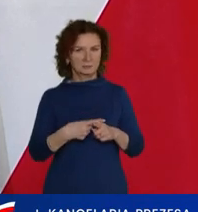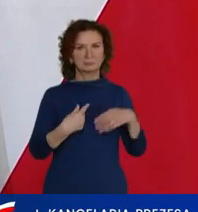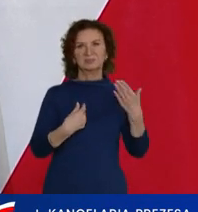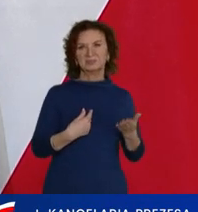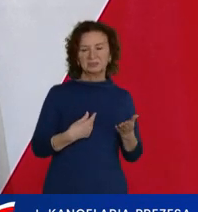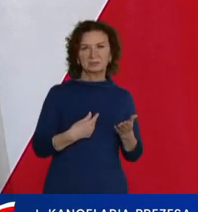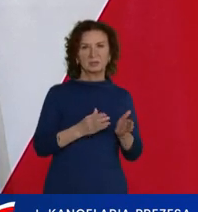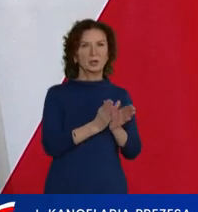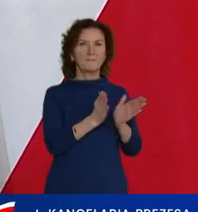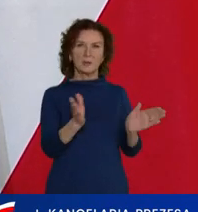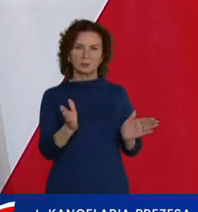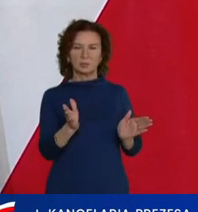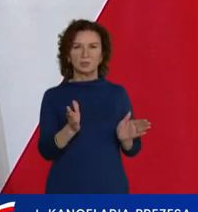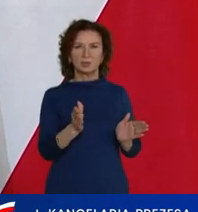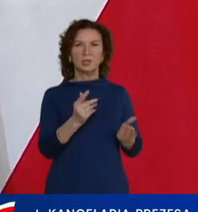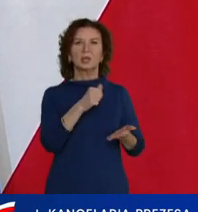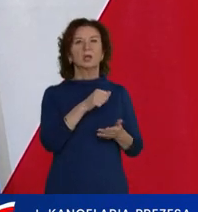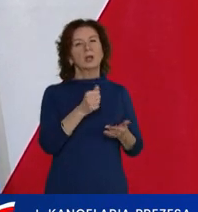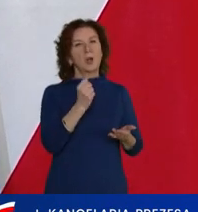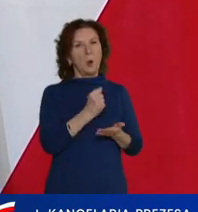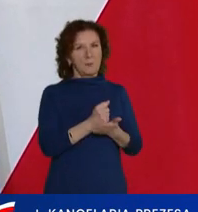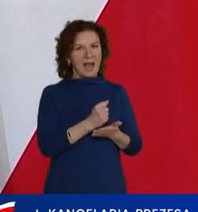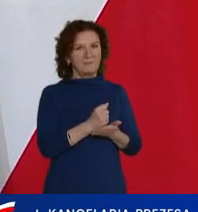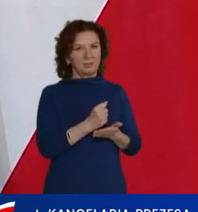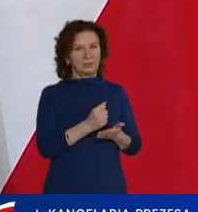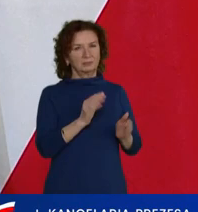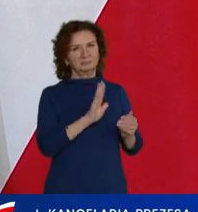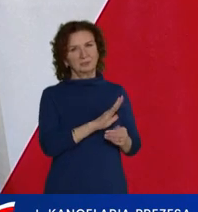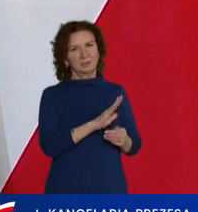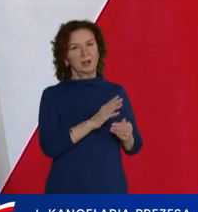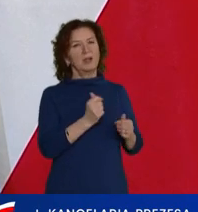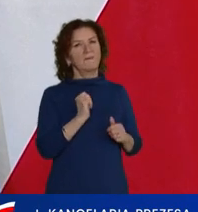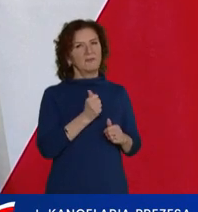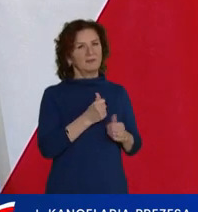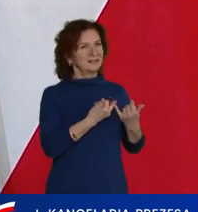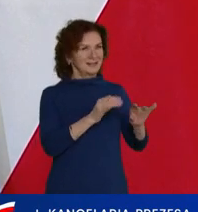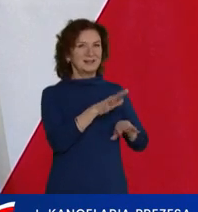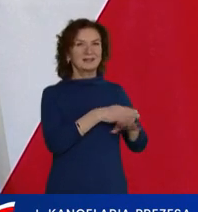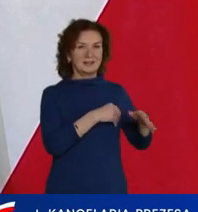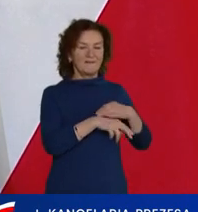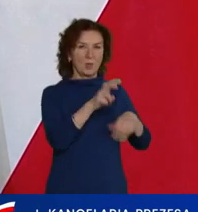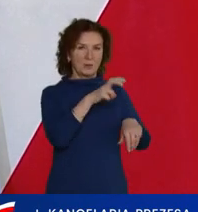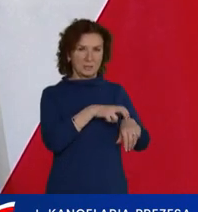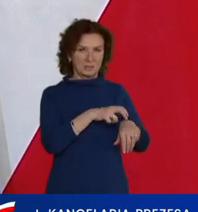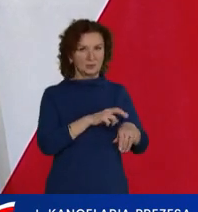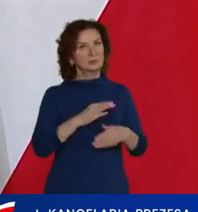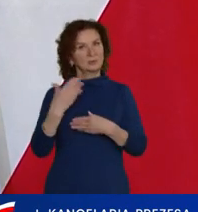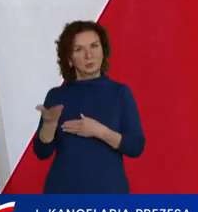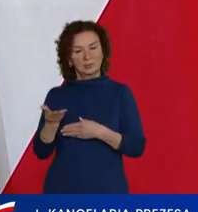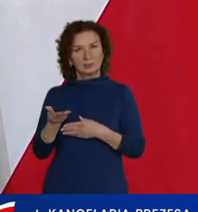strony poszerzenie uprawnień do kwalifikacji na inne zawody medyczne, z drugiej